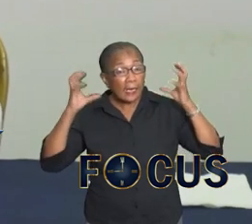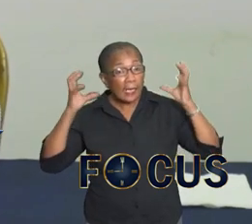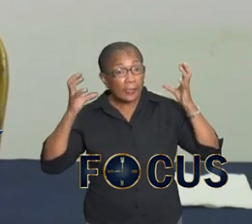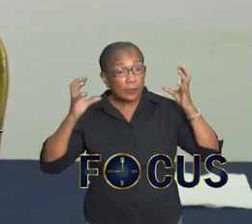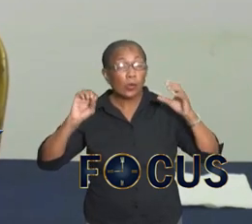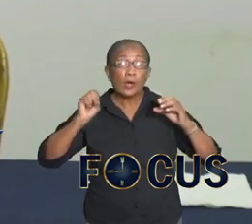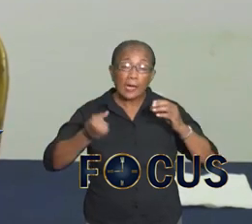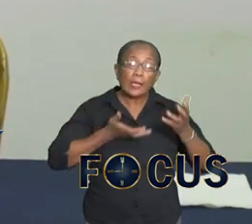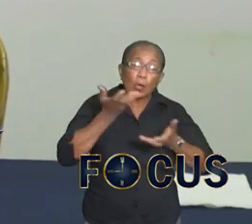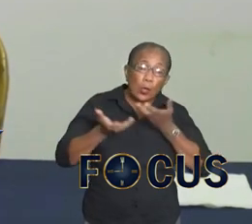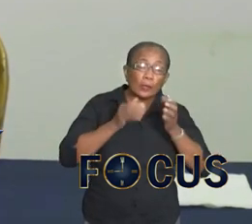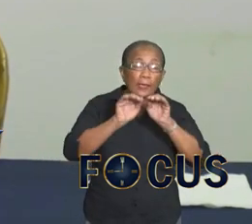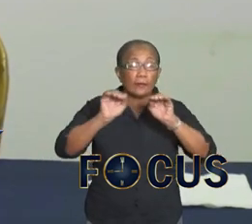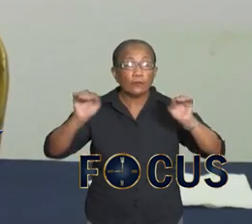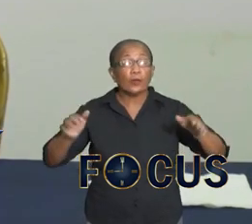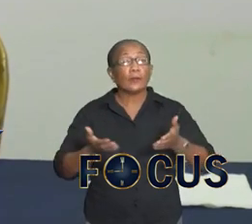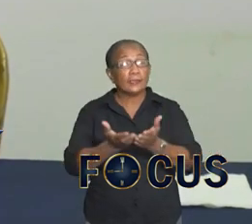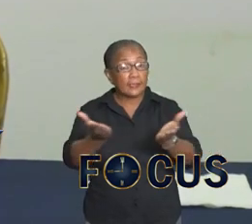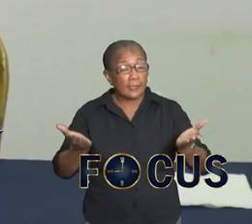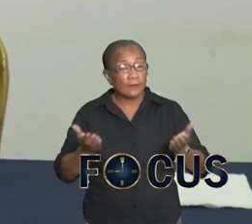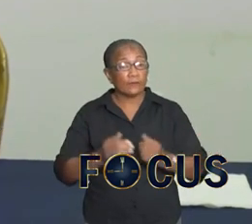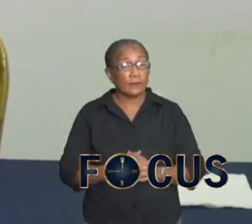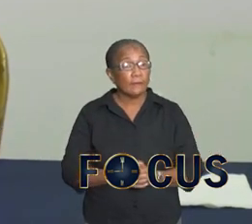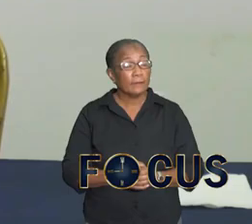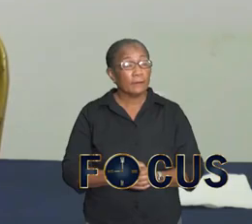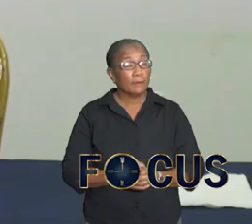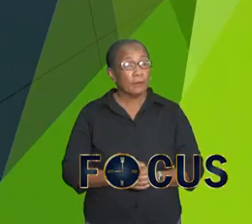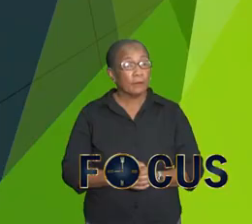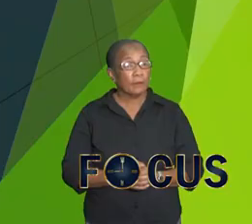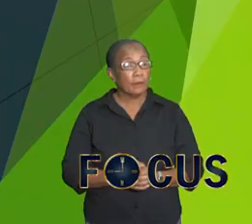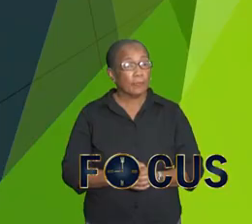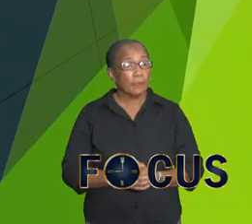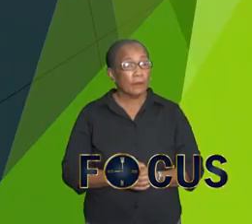horen praten over ivermectine in Suriname. En